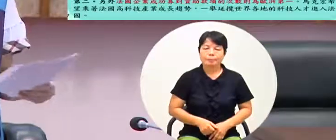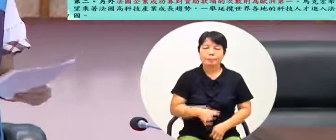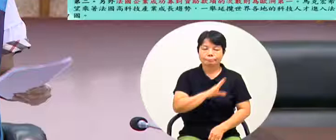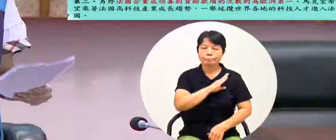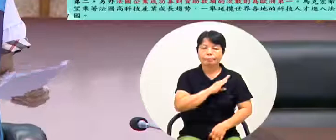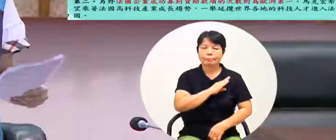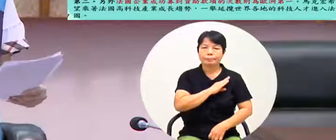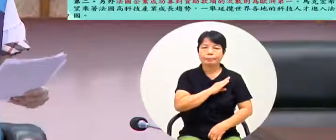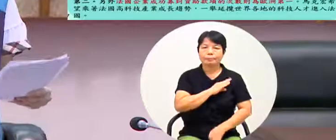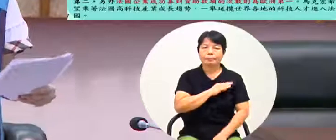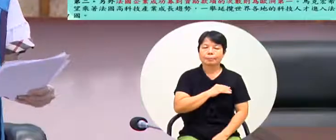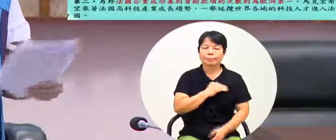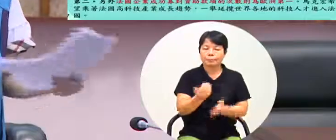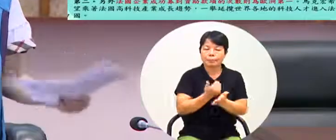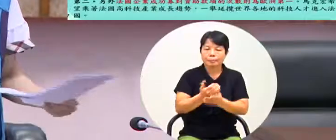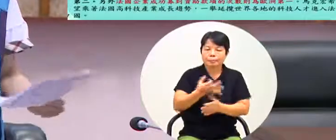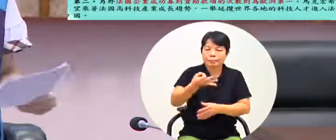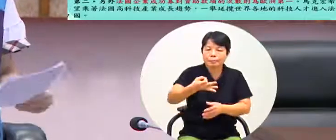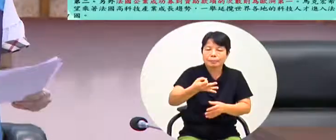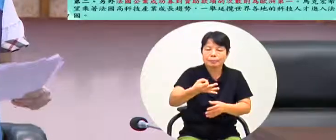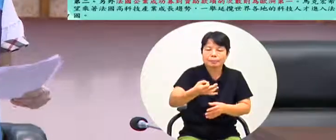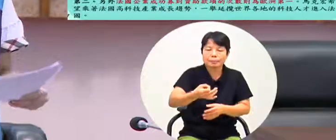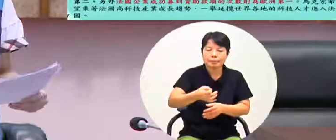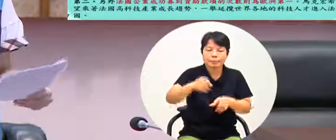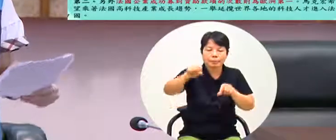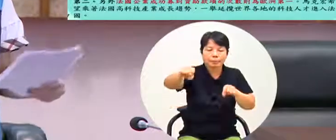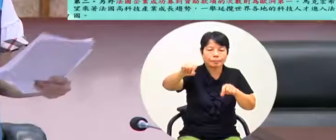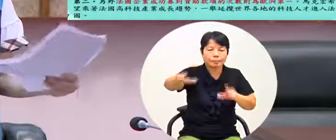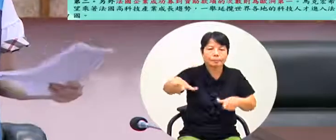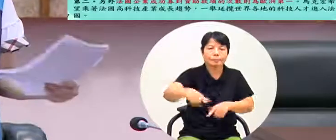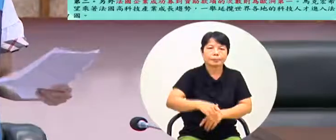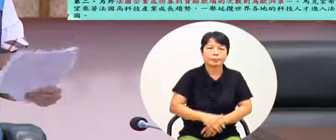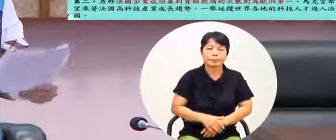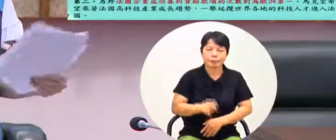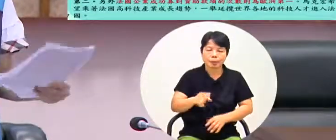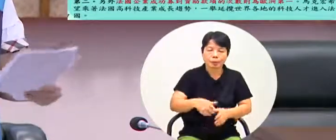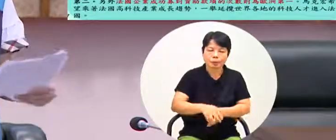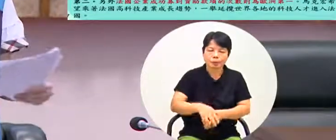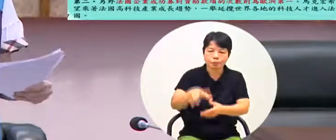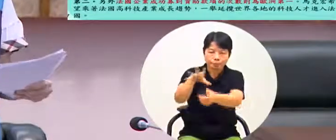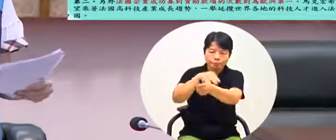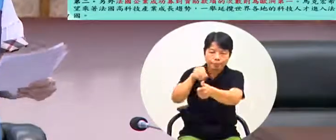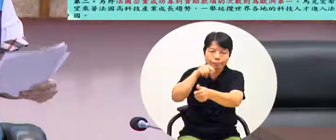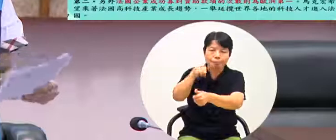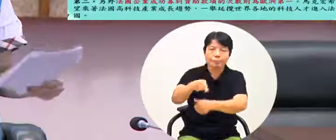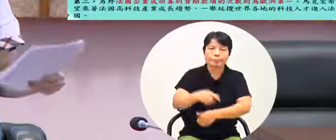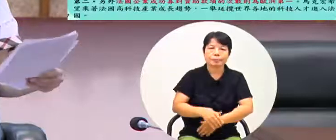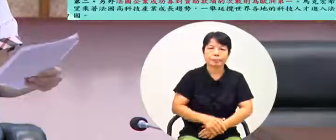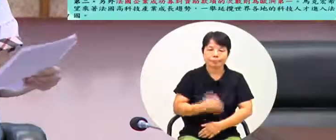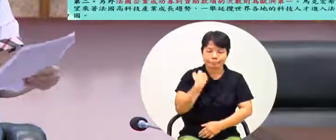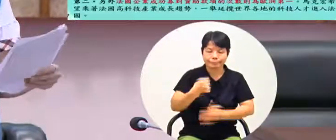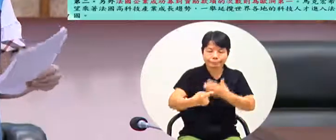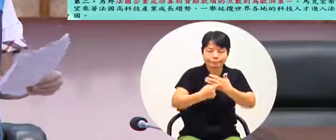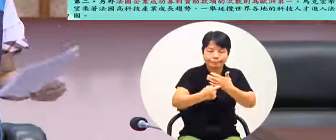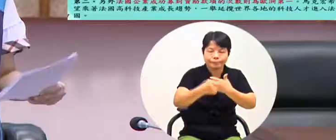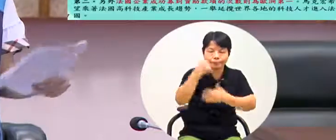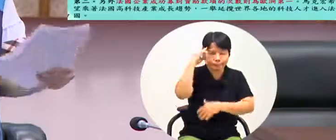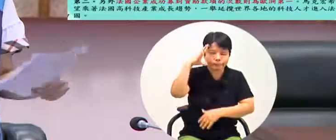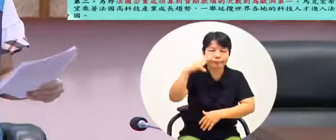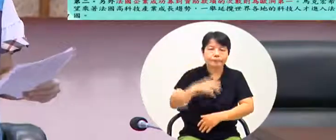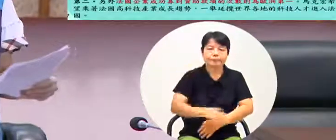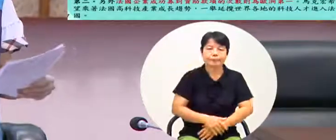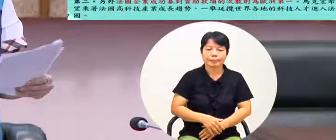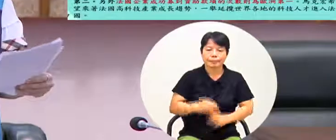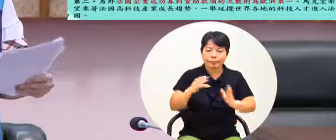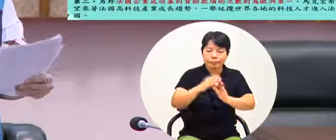不同的考量，只是说有一些例子可以激发我们一些创意哦，所以希望局长您也是年轻人哦，所以